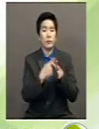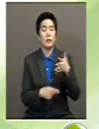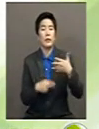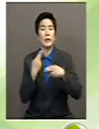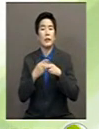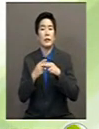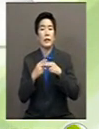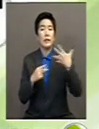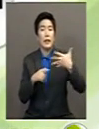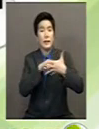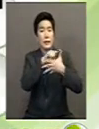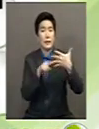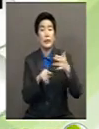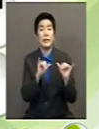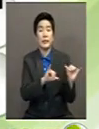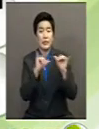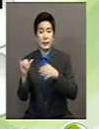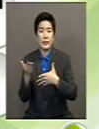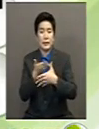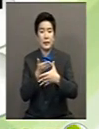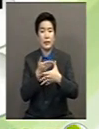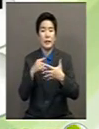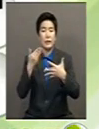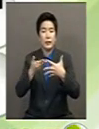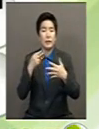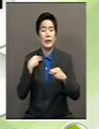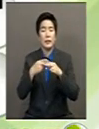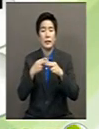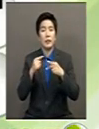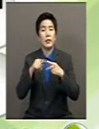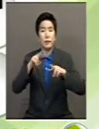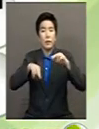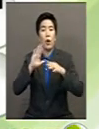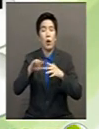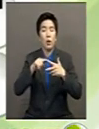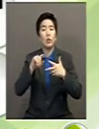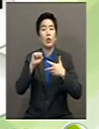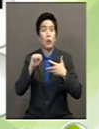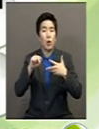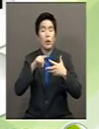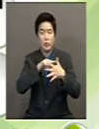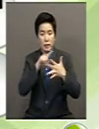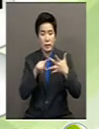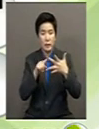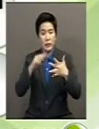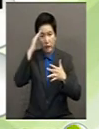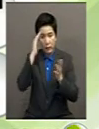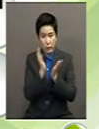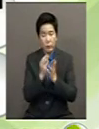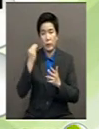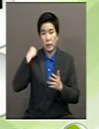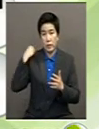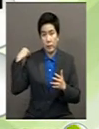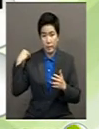พันตำรวจตีสันเพชรจิระอัครรากุลสารวัตรปราบปรามสน.พระโขนงแล้วก็ร้อยตำรวจเอกจักรเร